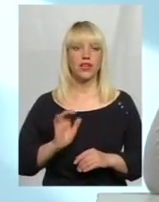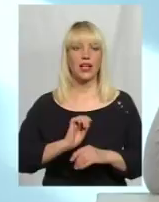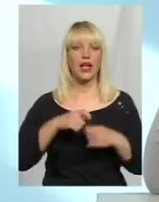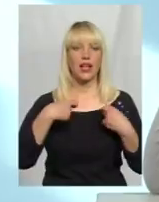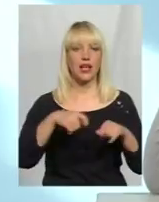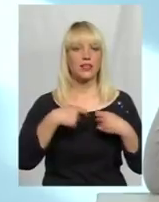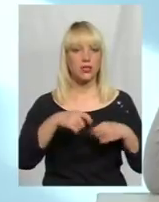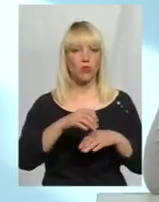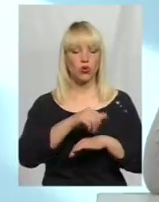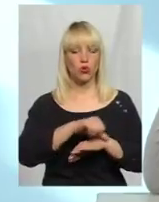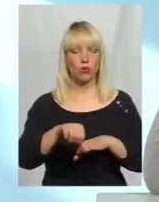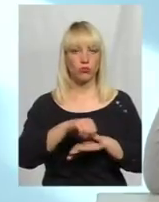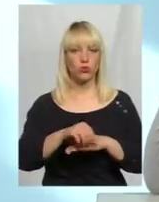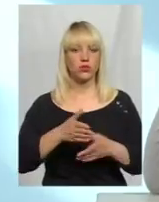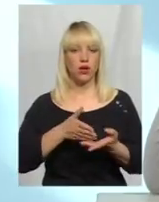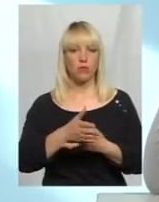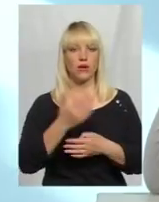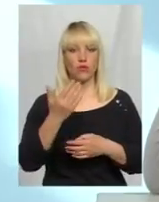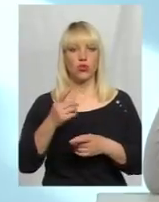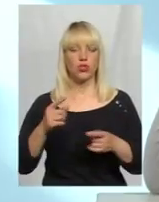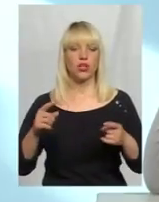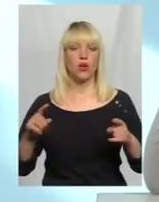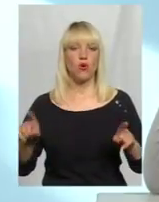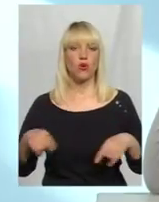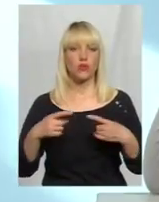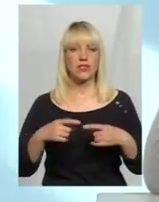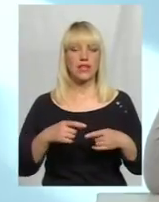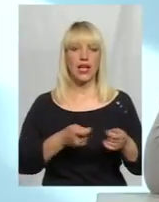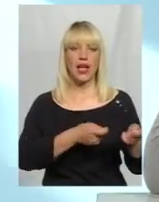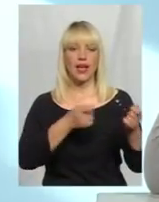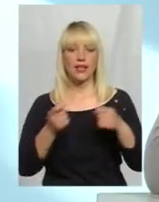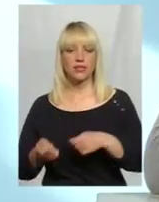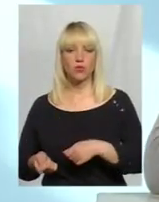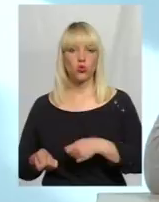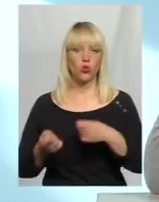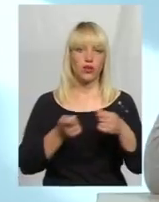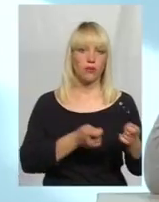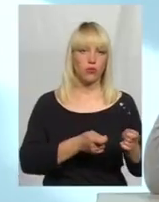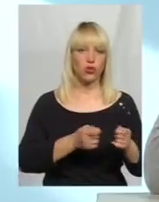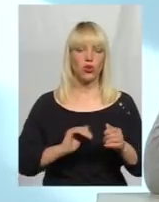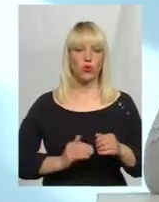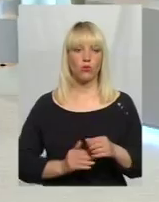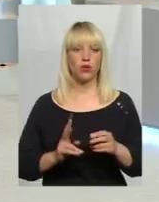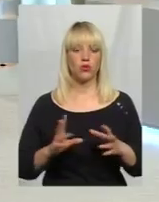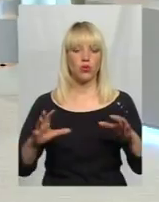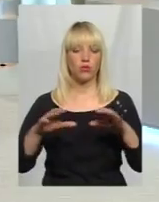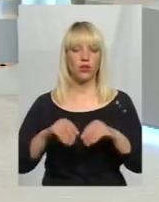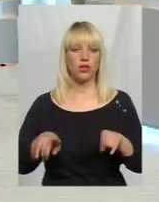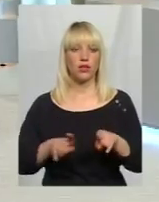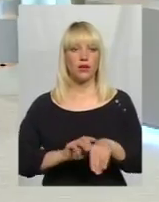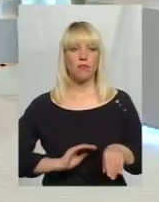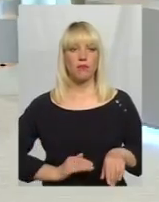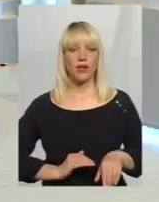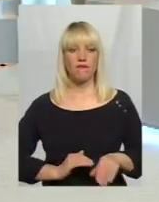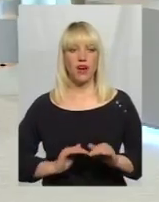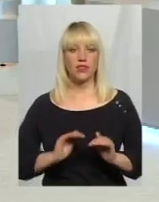експортному напрямку, вони зорганізовують експортно-імпортні компанії, котрі якраз і об'єднують отаких от приватних